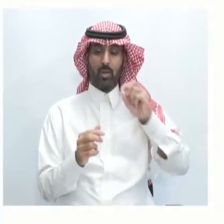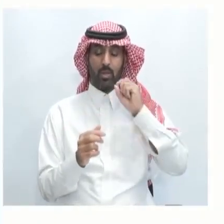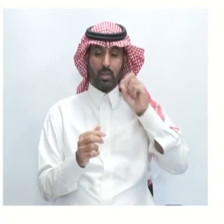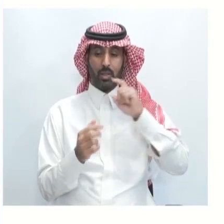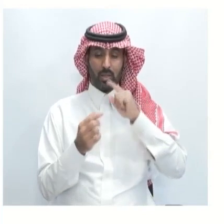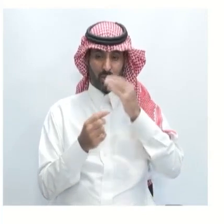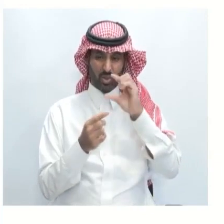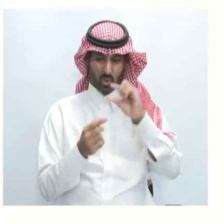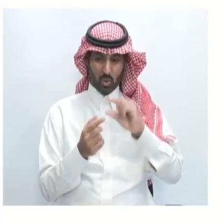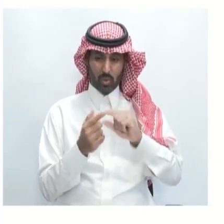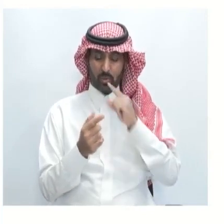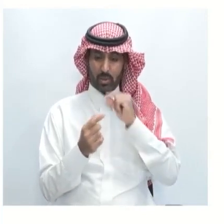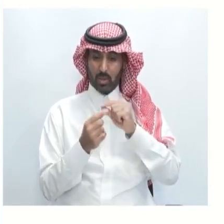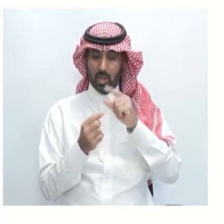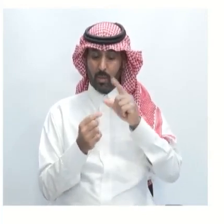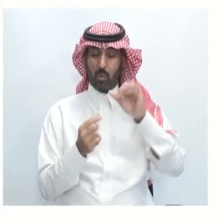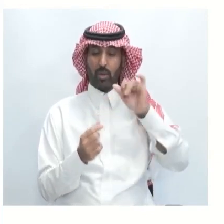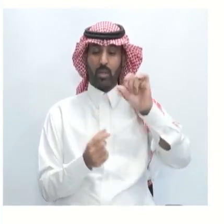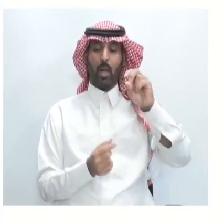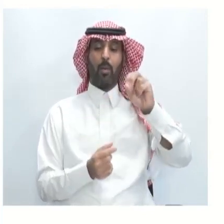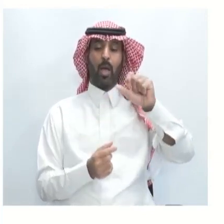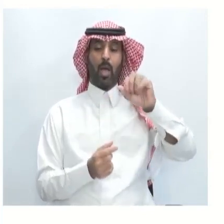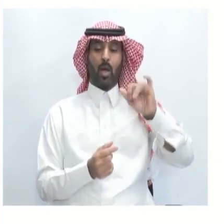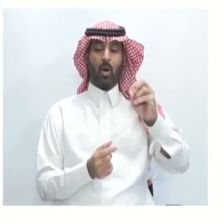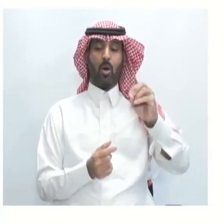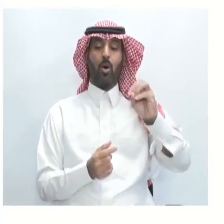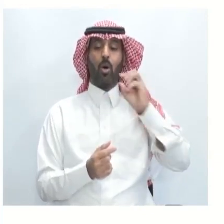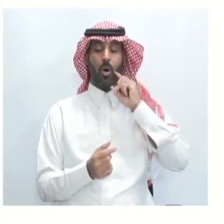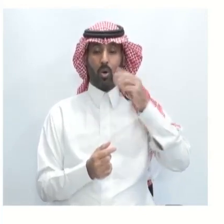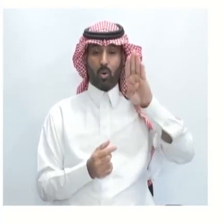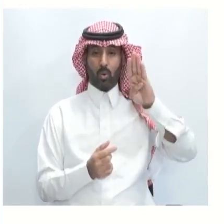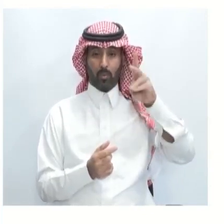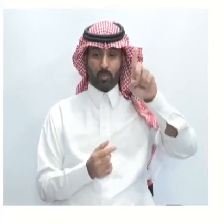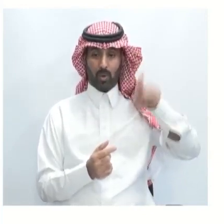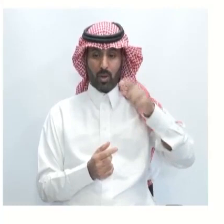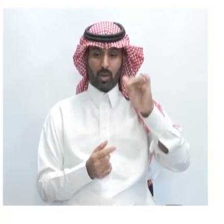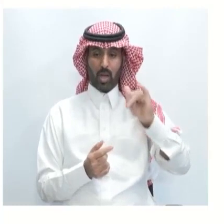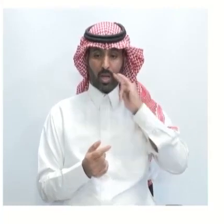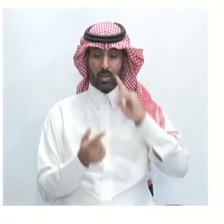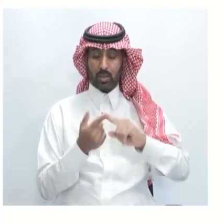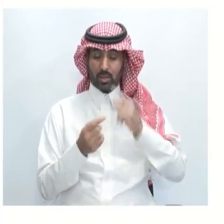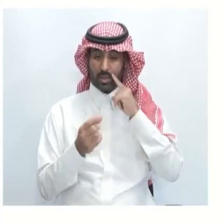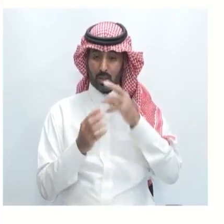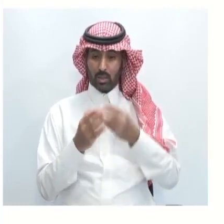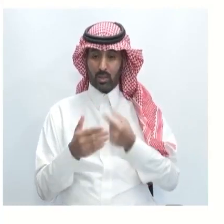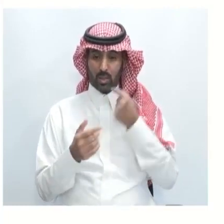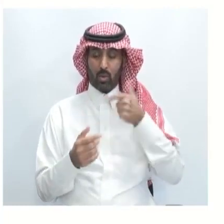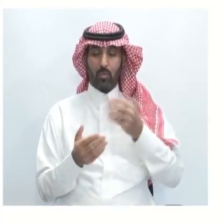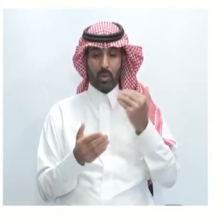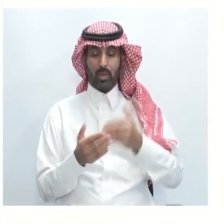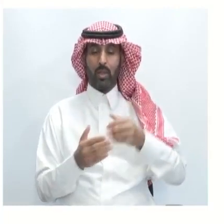كبرى وقلنا نتيجه نعيد مقدمه صغرى ومقدمه كبرى ونتيجه